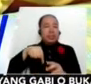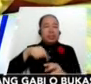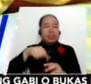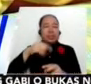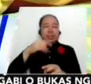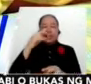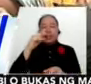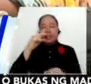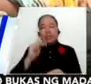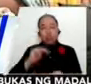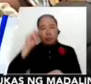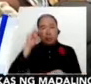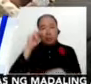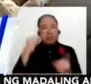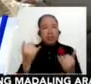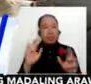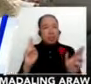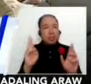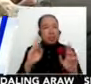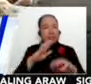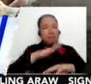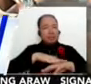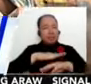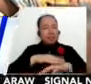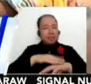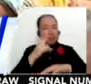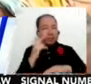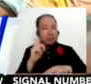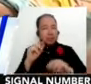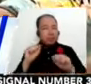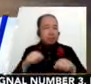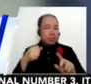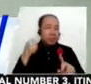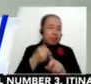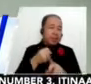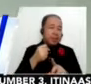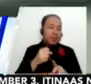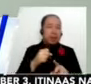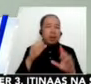ngayon sa magiging epekto ng Bagyong Christine bukas o mamayang madaling araw.